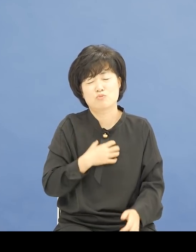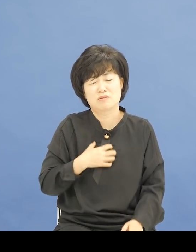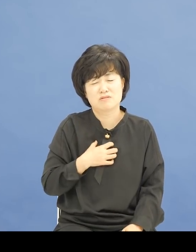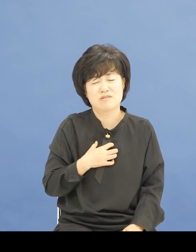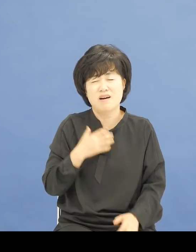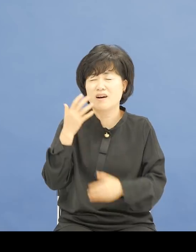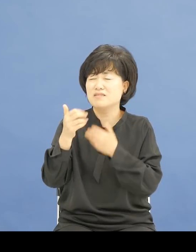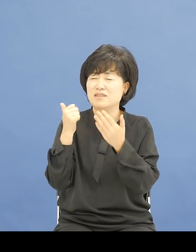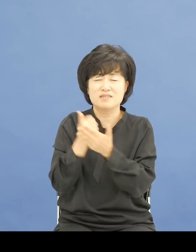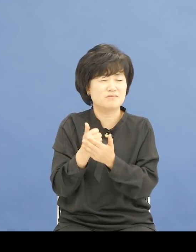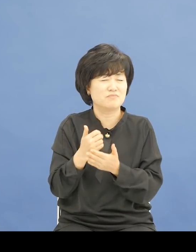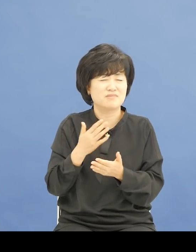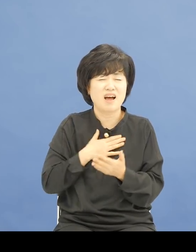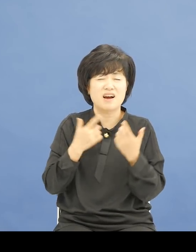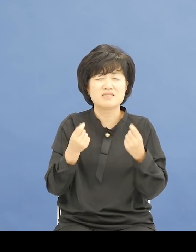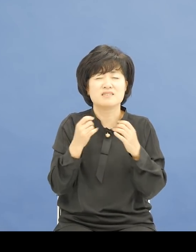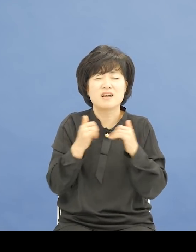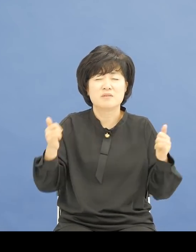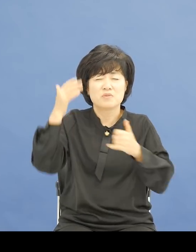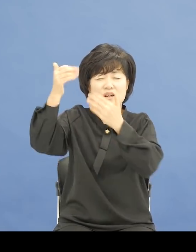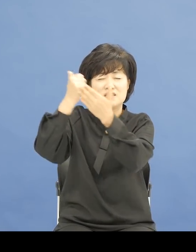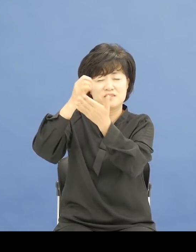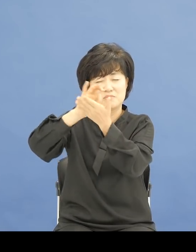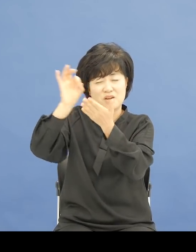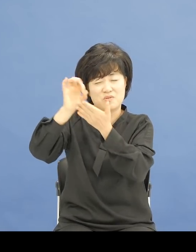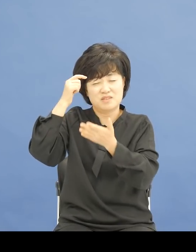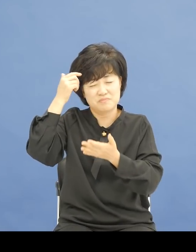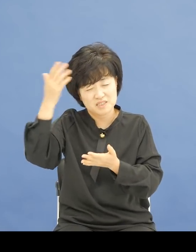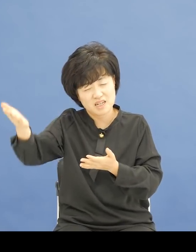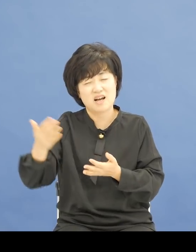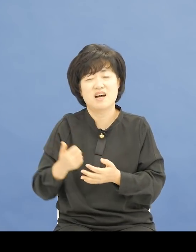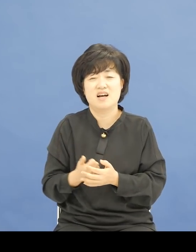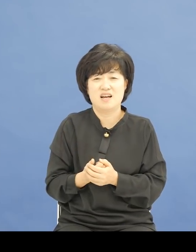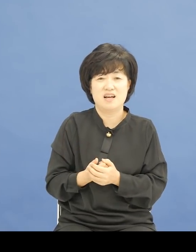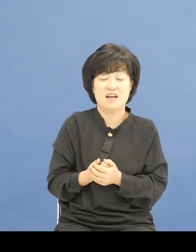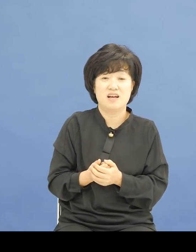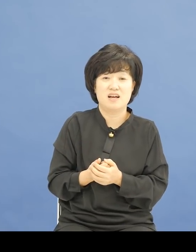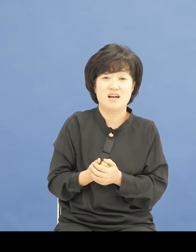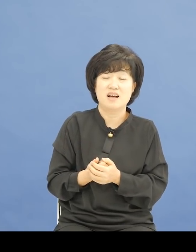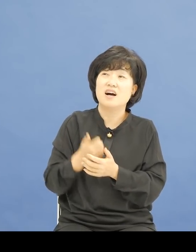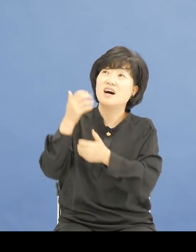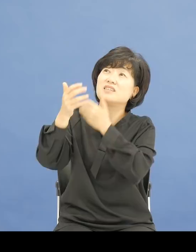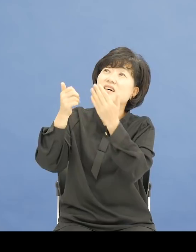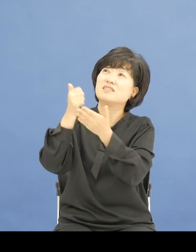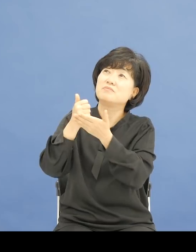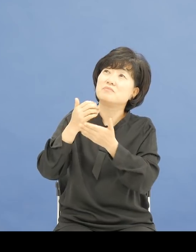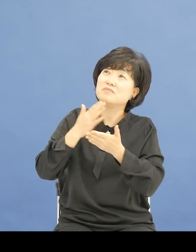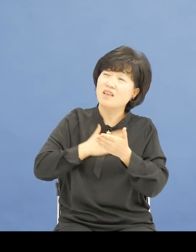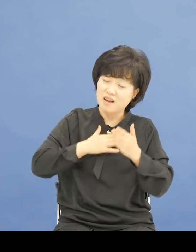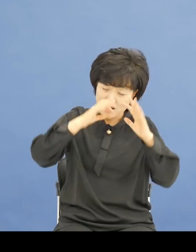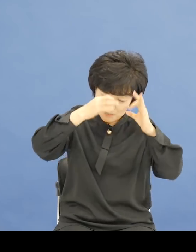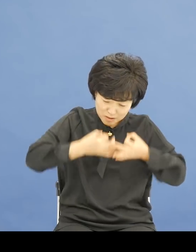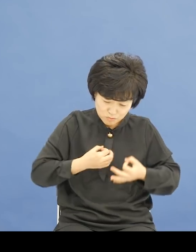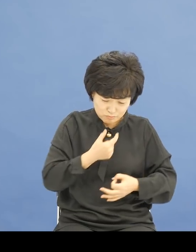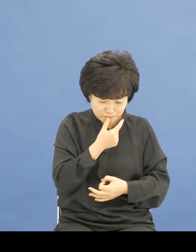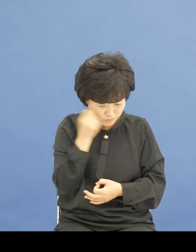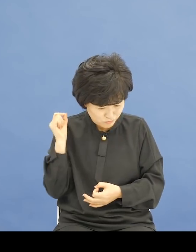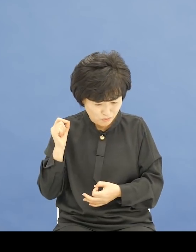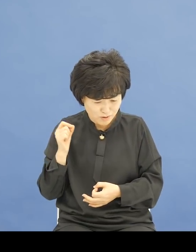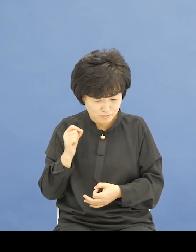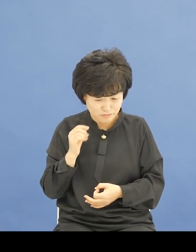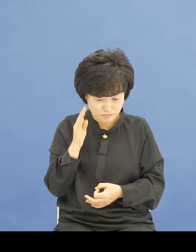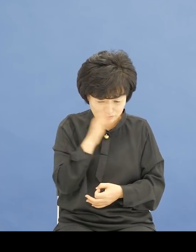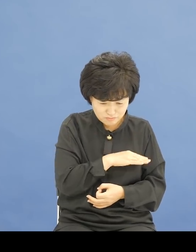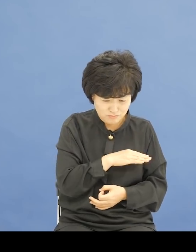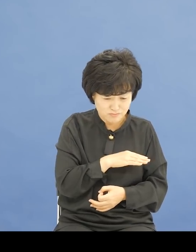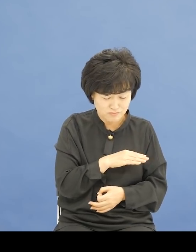너무 속상해서 하나님 나 같은 사람도 하나님 쓰실 수 있습니까? 하나님 나는 내가 나를 봐도 이렇게